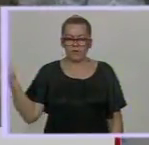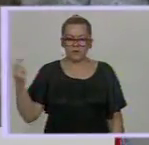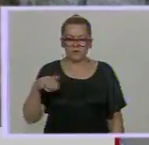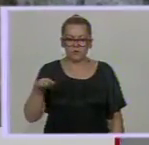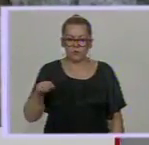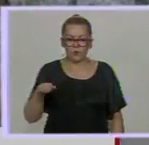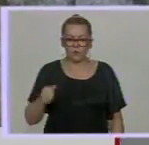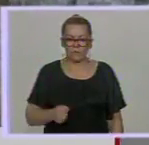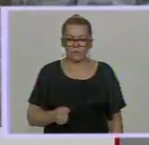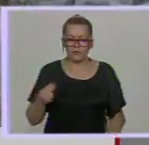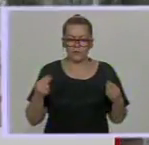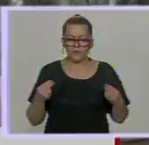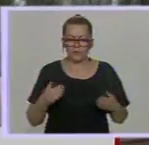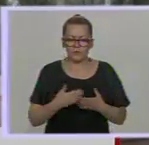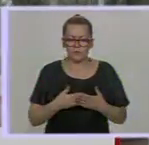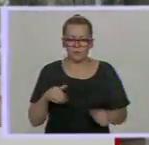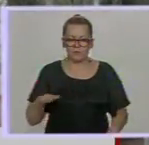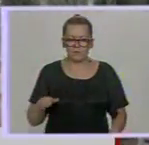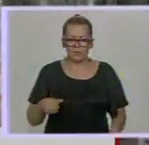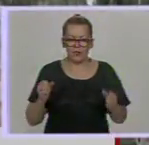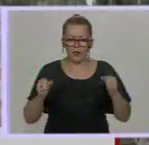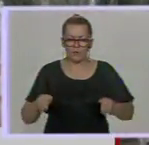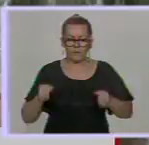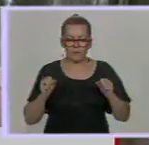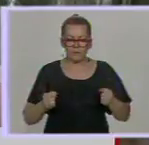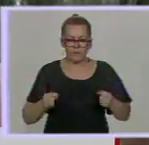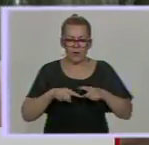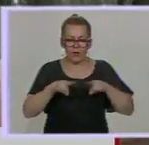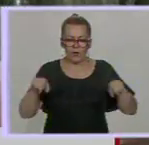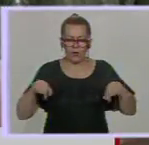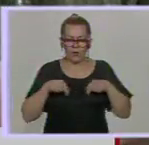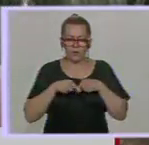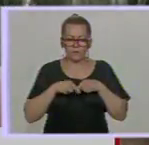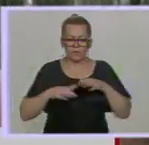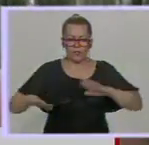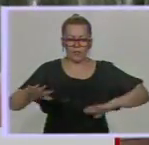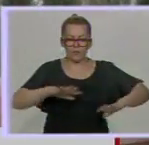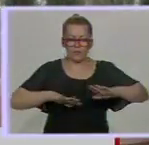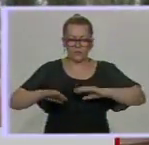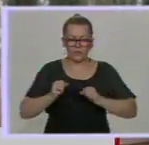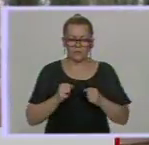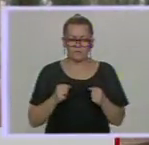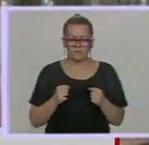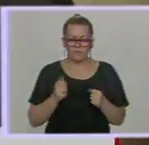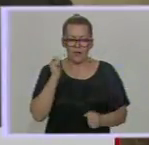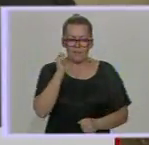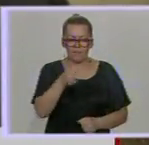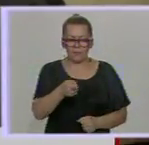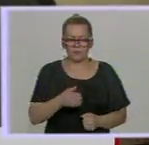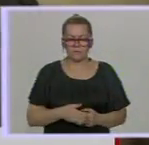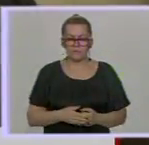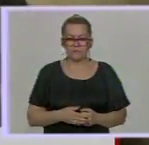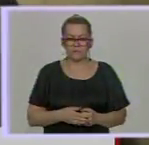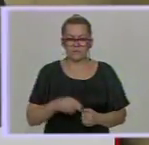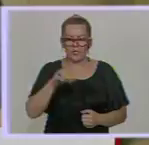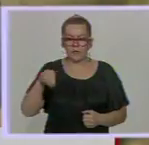este foarte fain și pentru ea. Ne-am dat cu barca, cu colacele, am înotat, am pescuit.